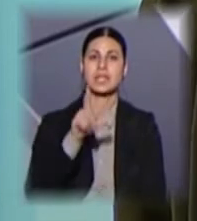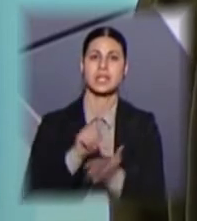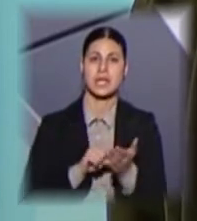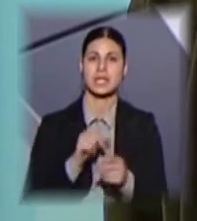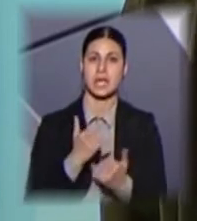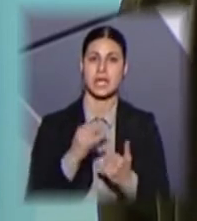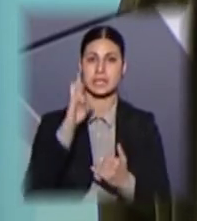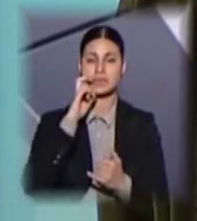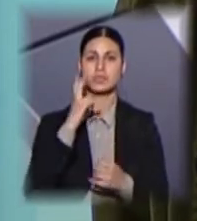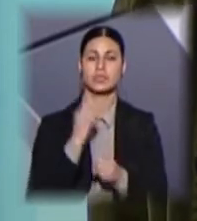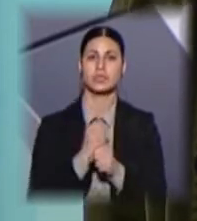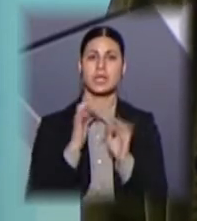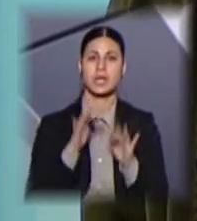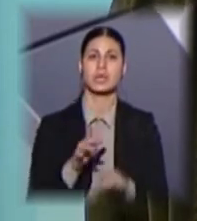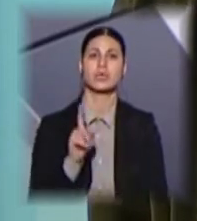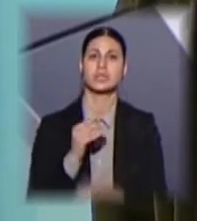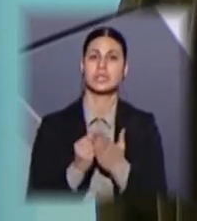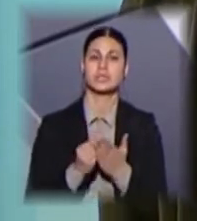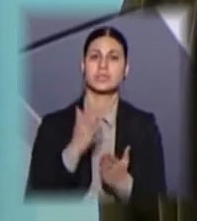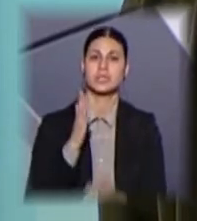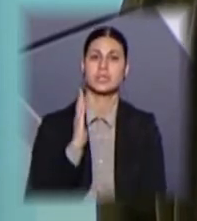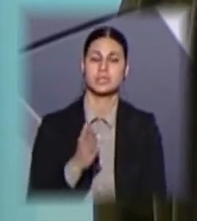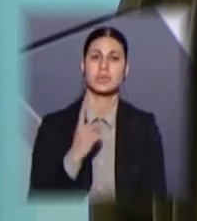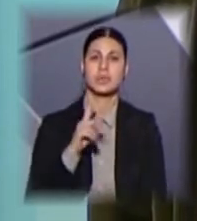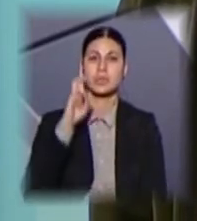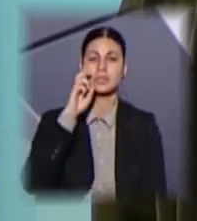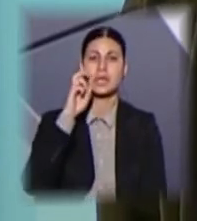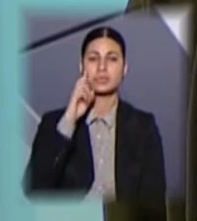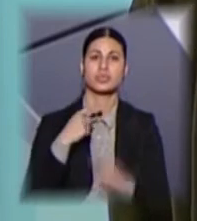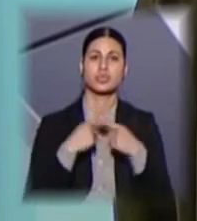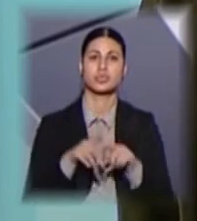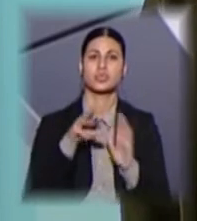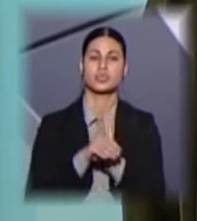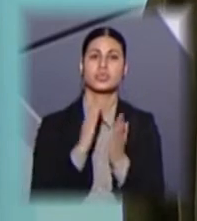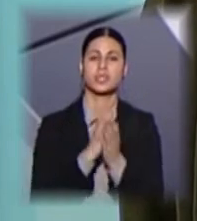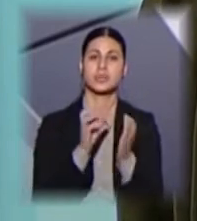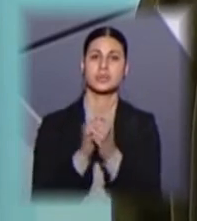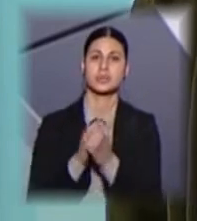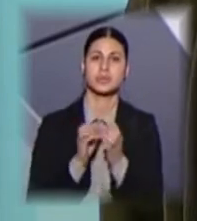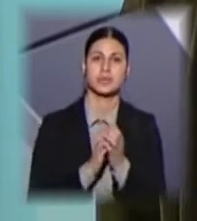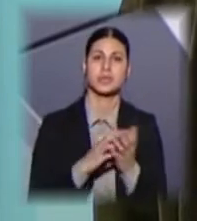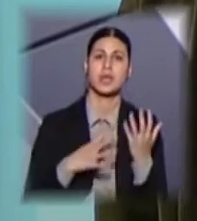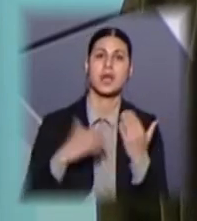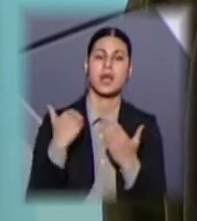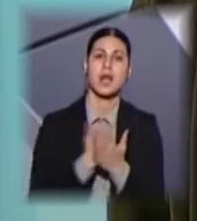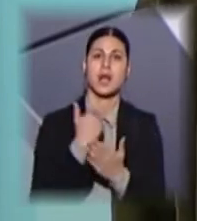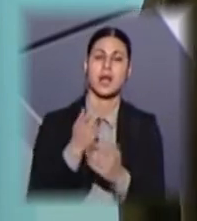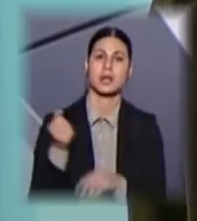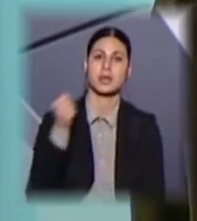ახლა სახელმწიფო. ხა რატო დაუჯდება უფრო ძვირი? იმიტომ რომ სახელმწიფო სტრუქტურებში ჩვენ ხედავთ, რომ ყველა მთავრობის მოსვლის შემდეგ